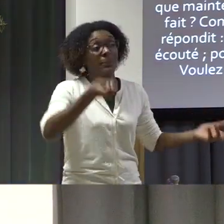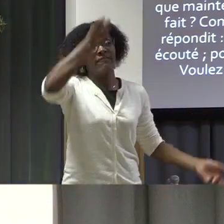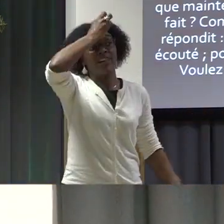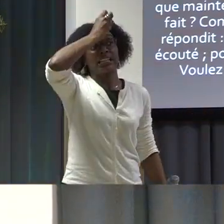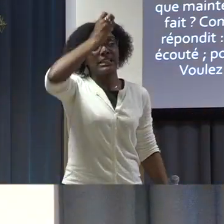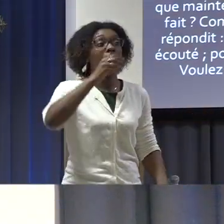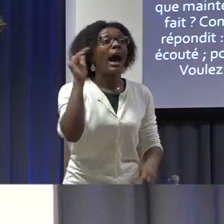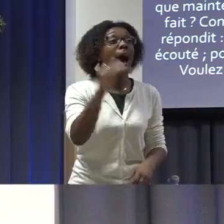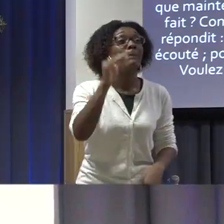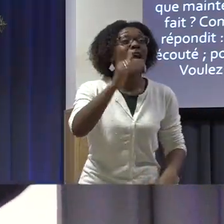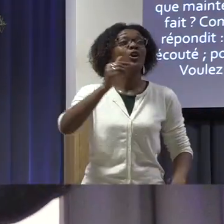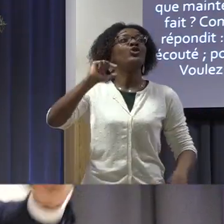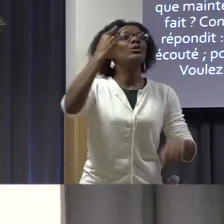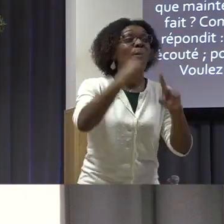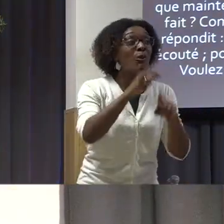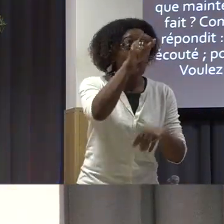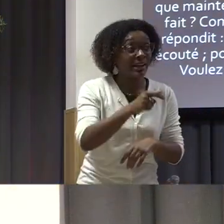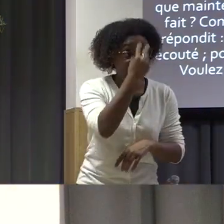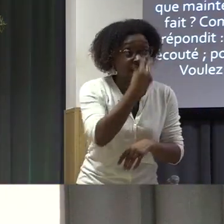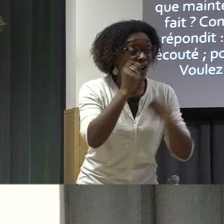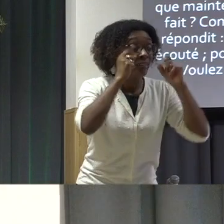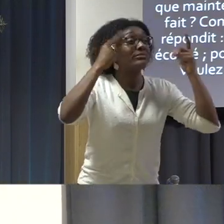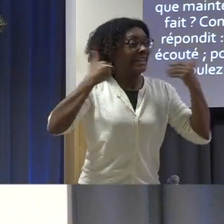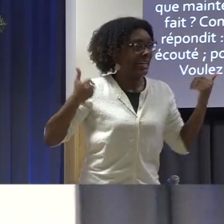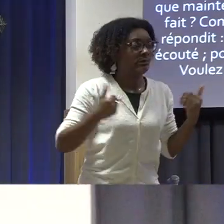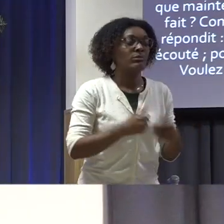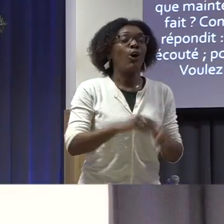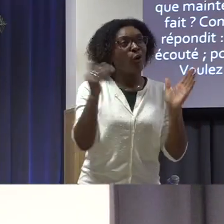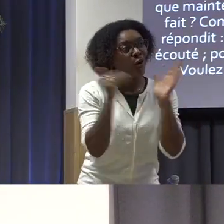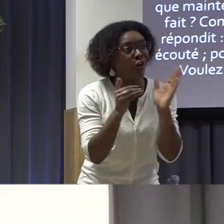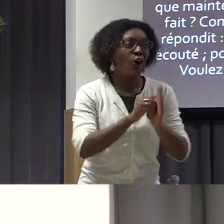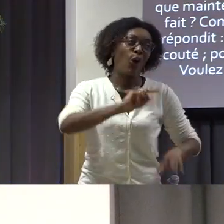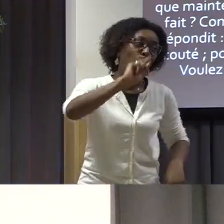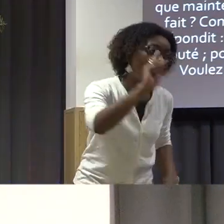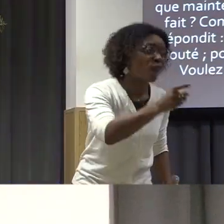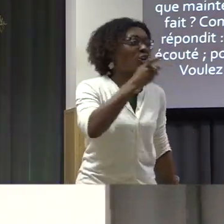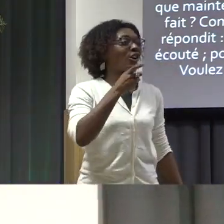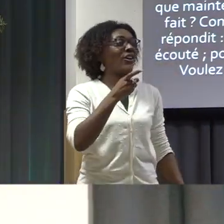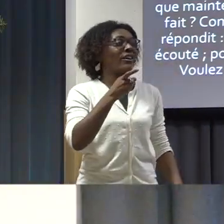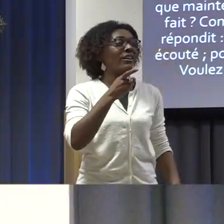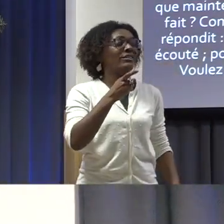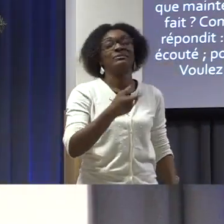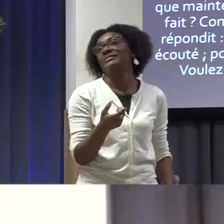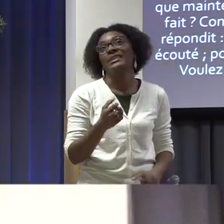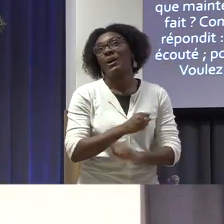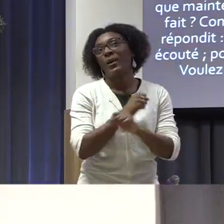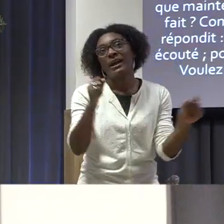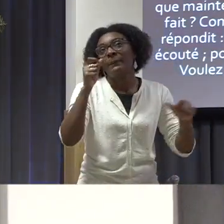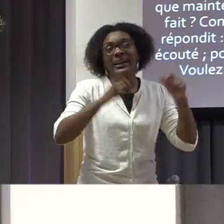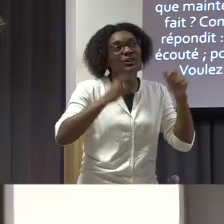une seconde fois ils l'ont déjà fait mais ils vont recontre seigneur et donc